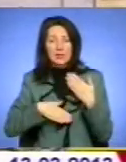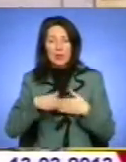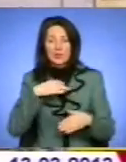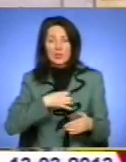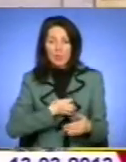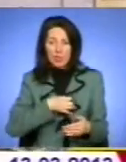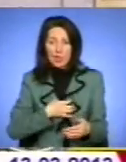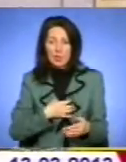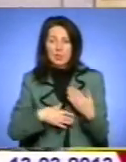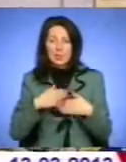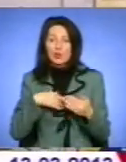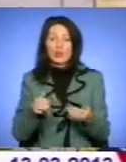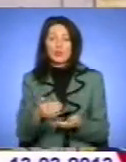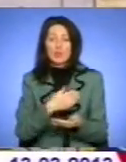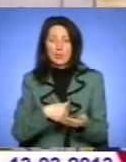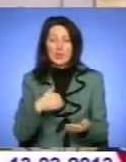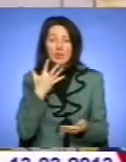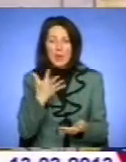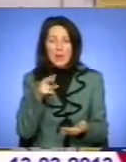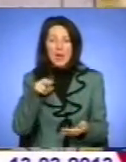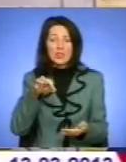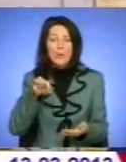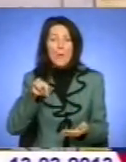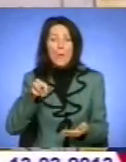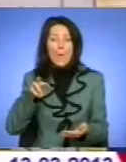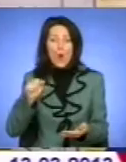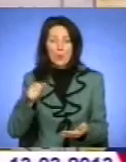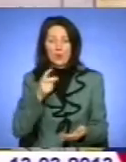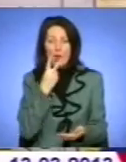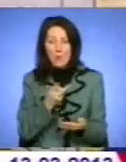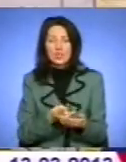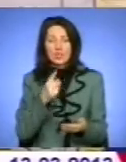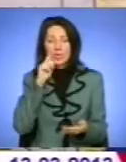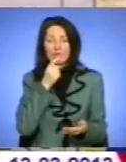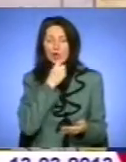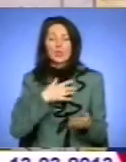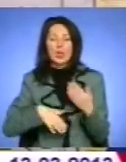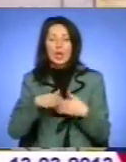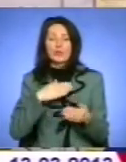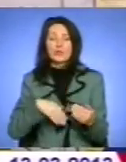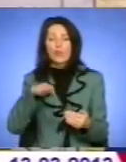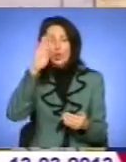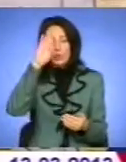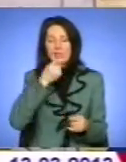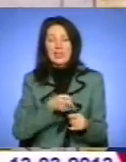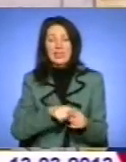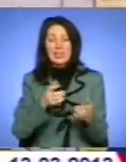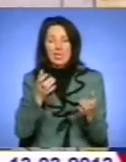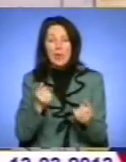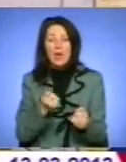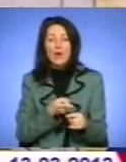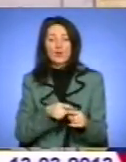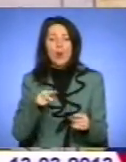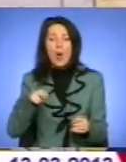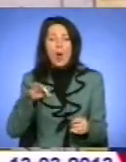п'ять інсулінових помп. І я бачила сльози радості в хлопчика, який брав з рук в мене цю інсулінову помпу. Та вона 27 тисяч гривень. Я знаю, що